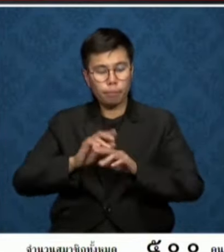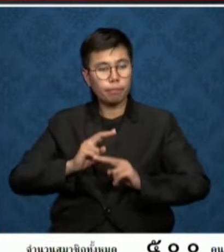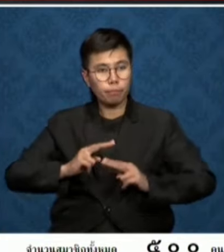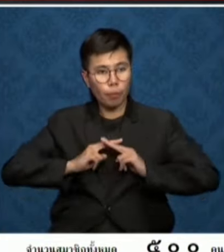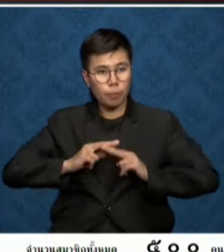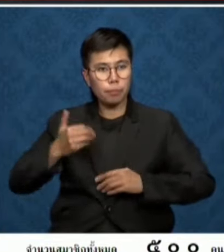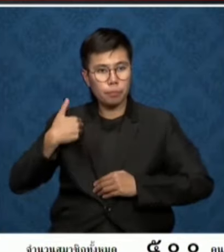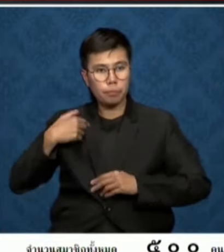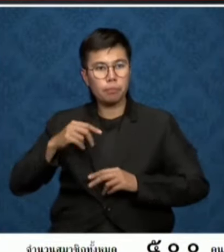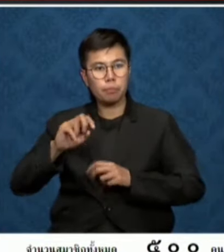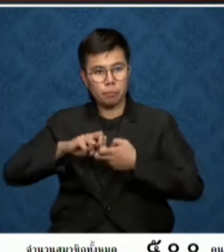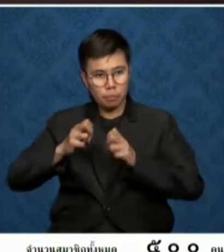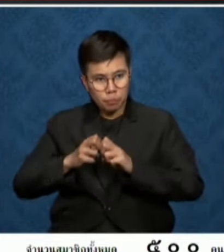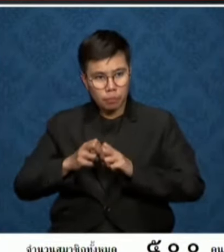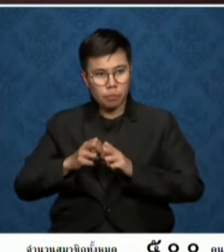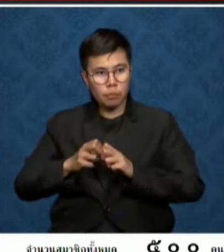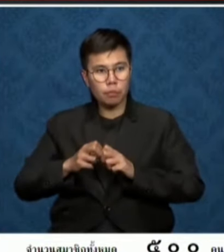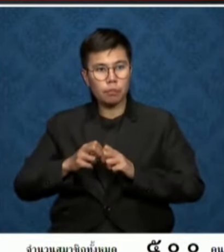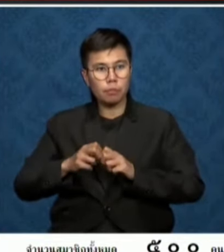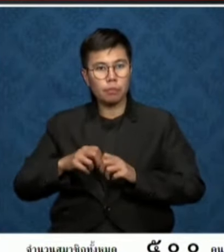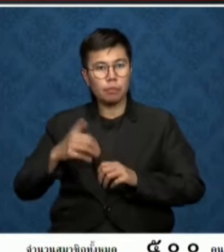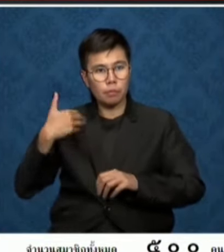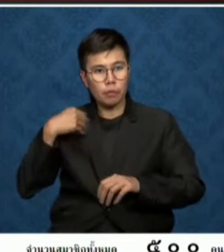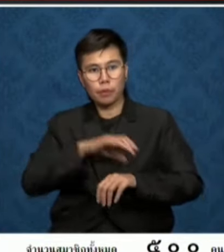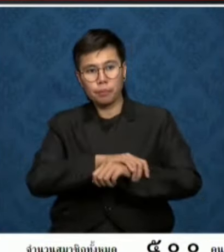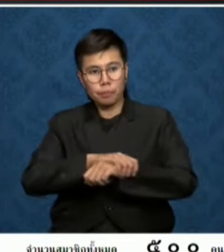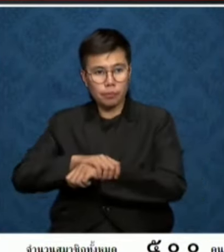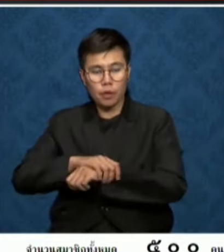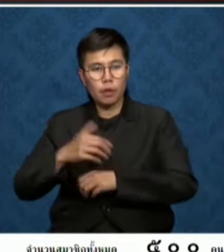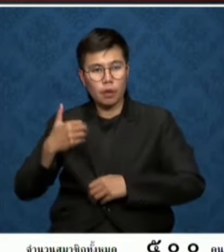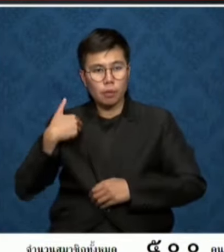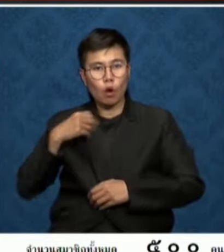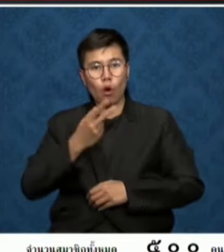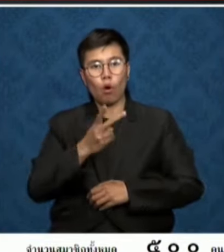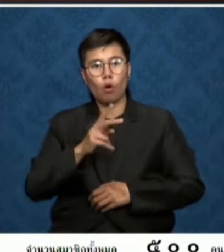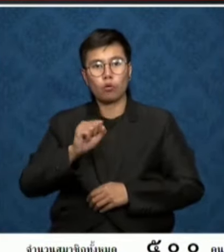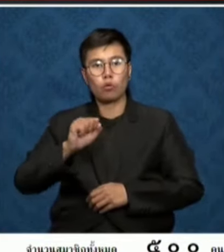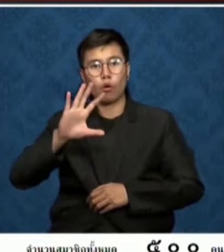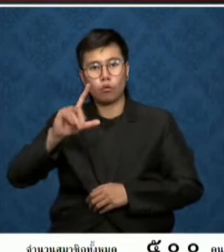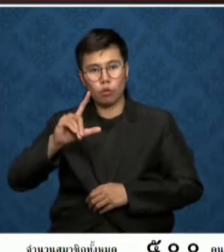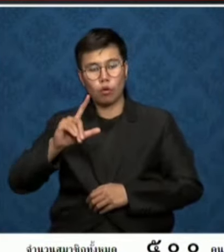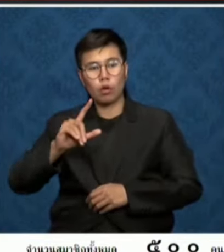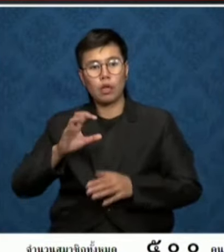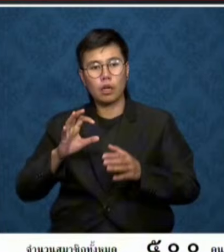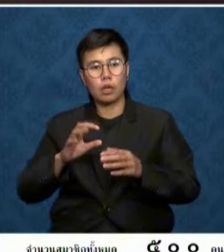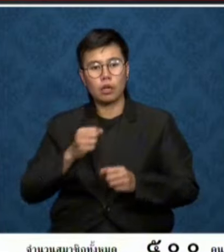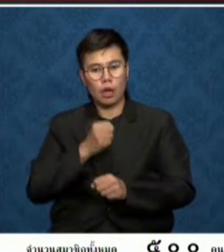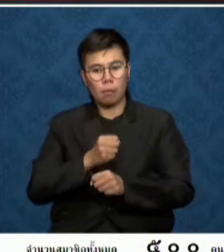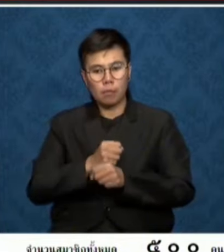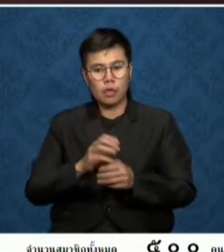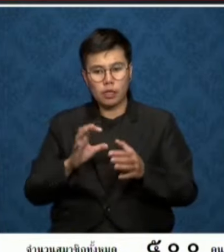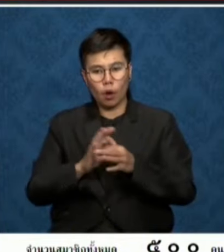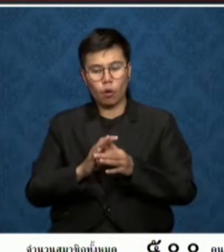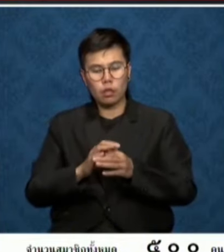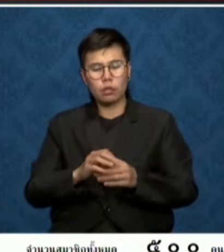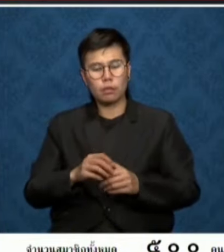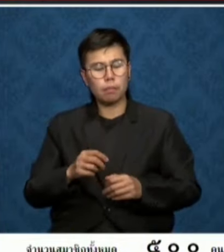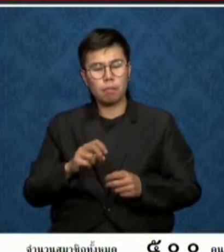นี่ยเมื่อถูกปฏิวัติรัฐประหารเมื่อคสช.มาดำเนินการเกี่ยวกับเรื่องข้าวก็ทำ